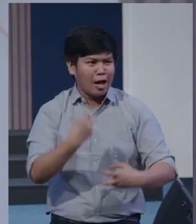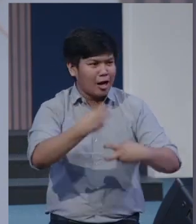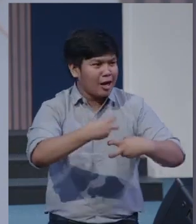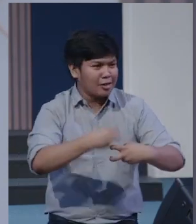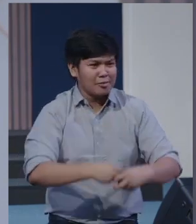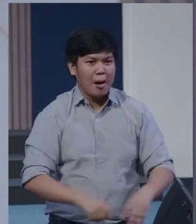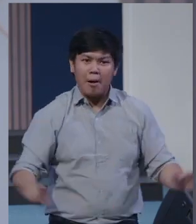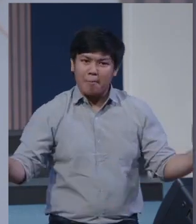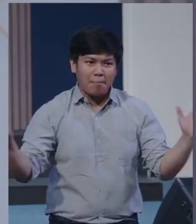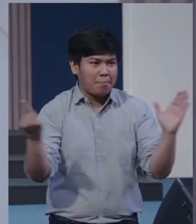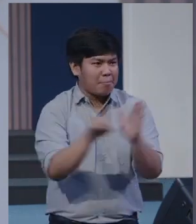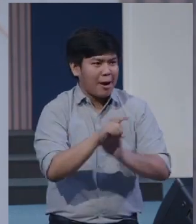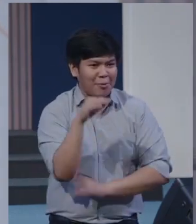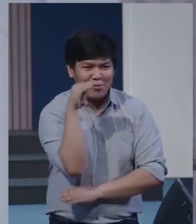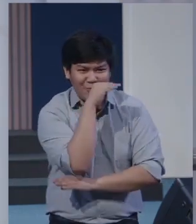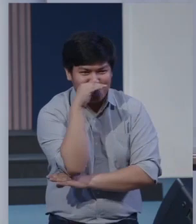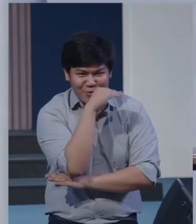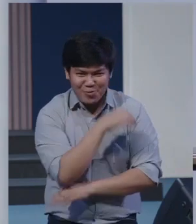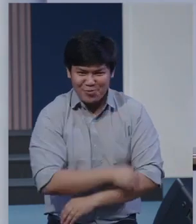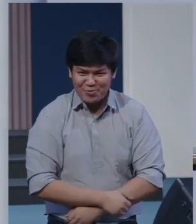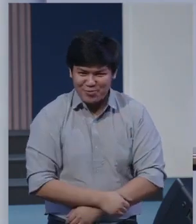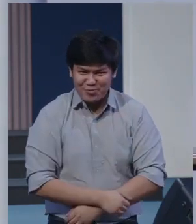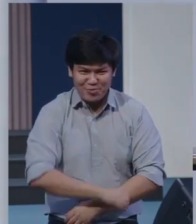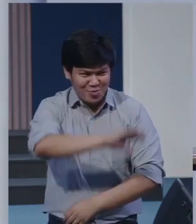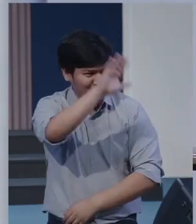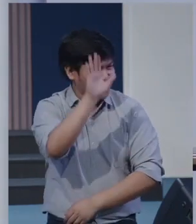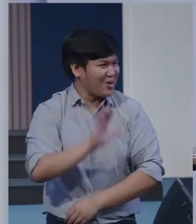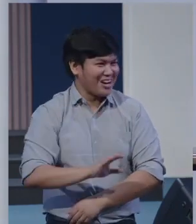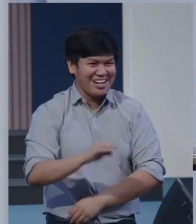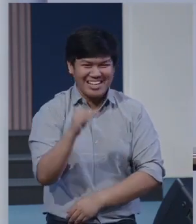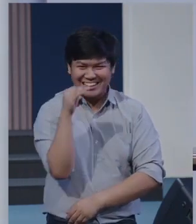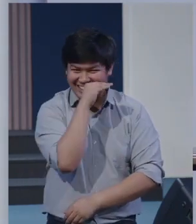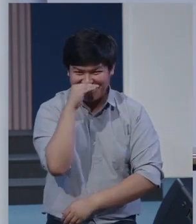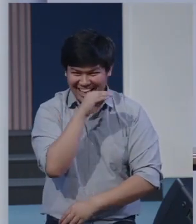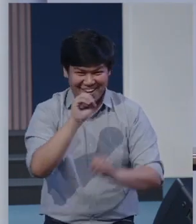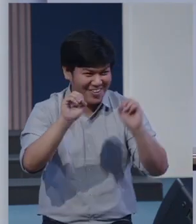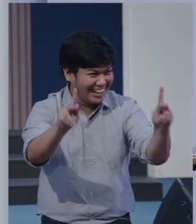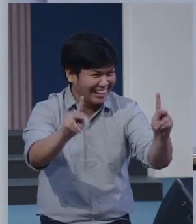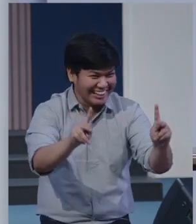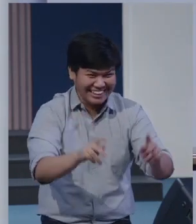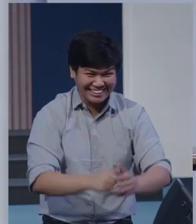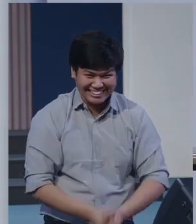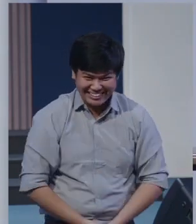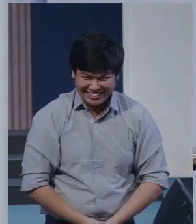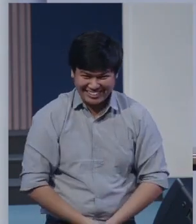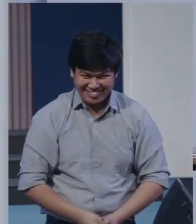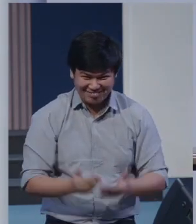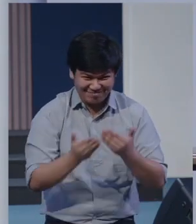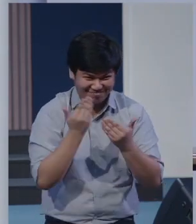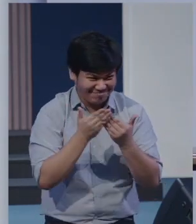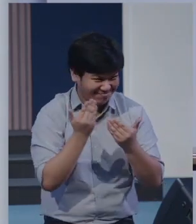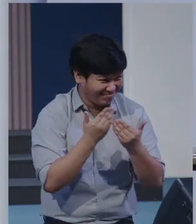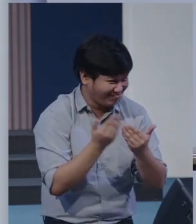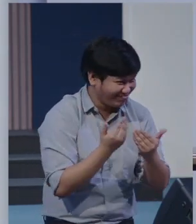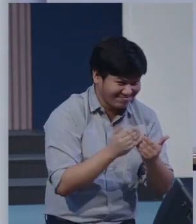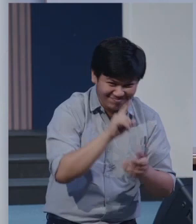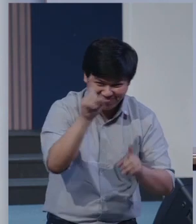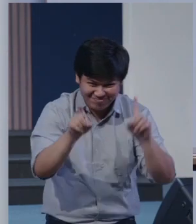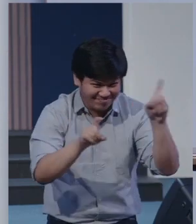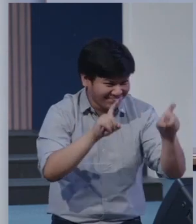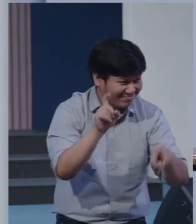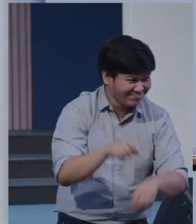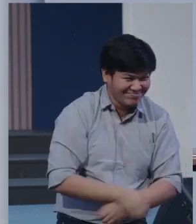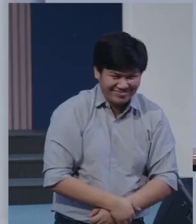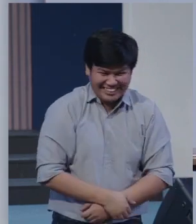magbulaan sa isa't-isa or do not lie one to another huwag magbulaan sa